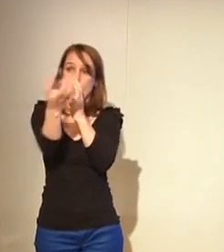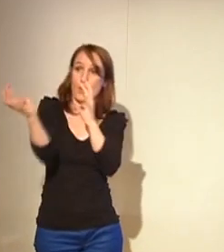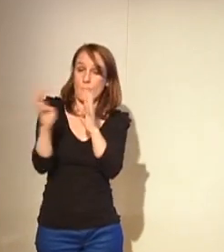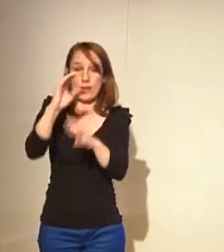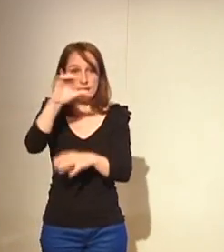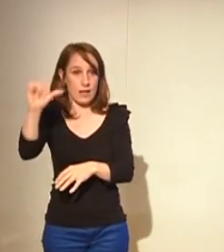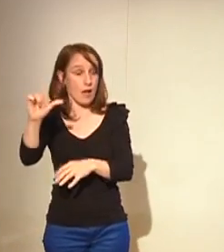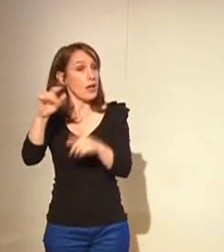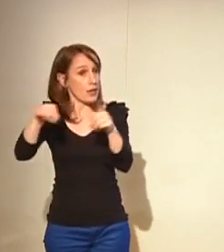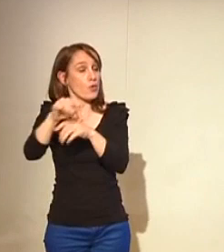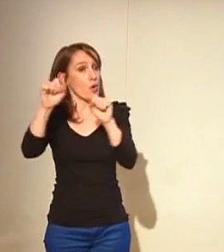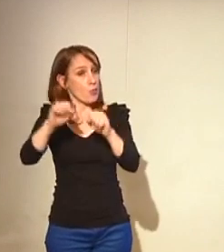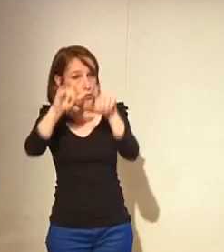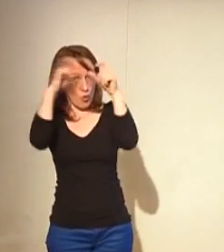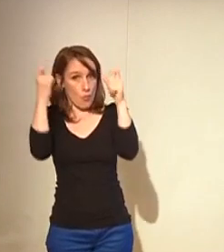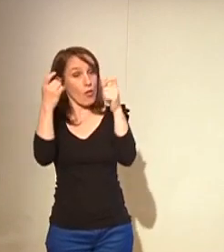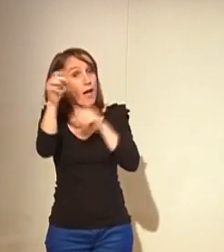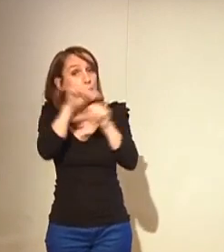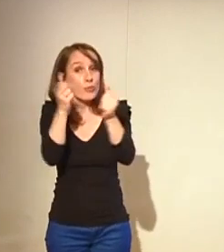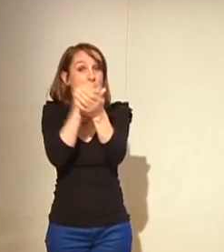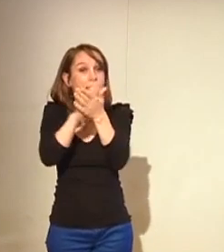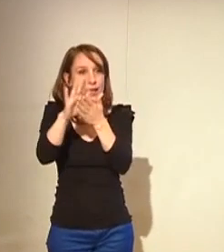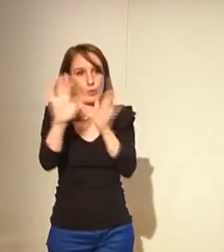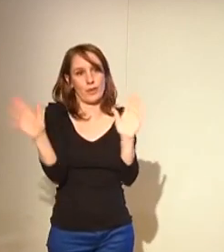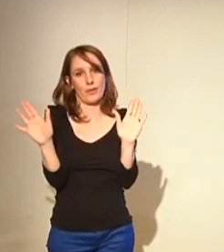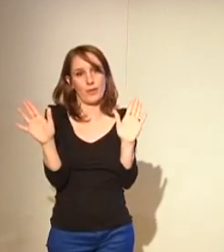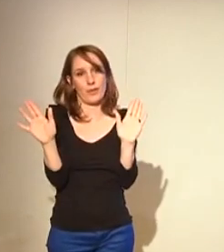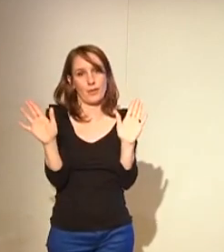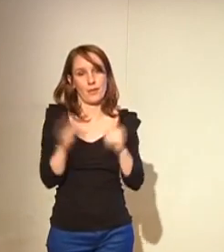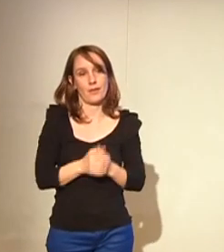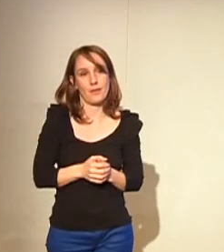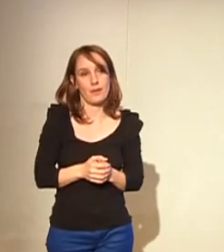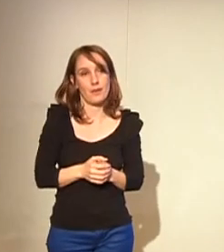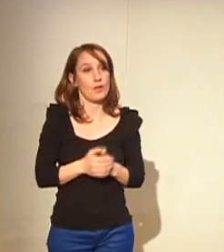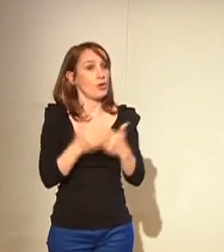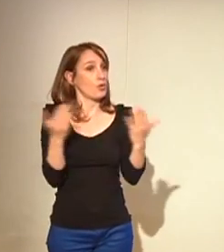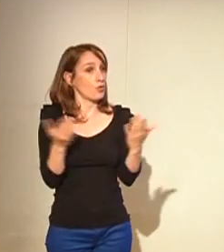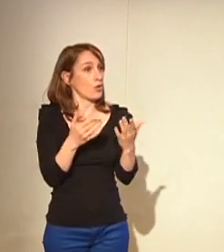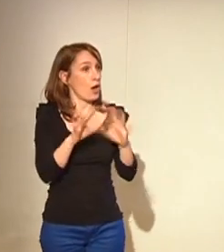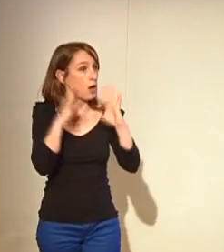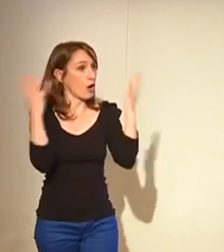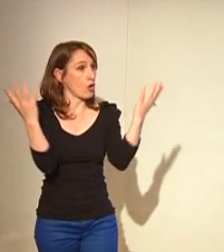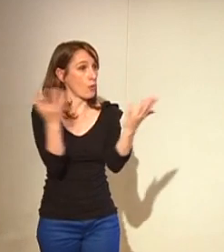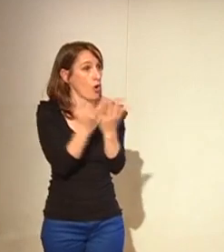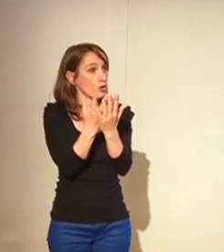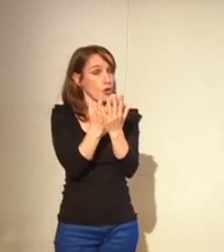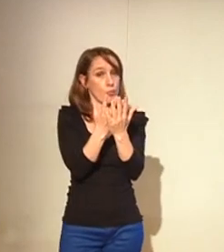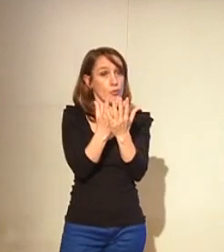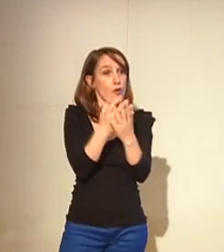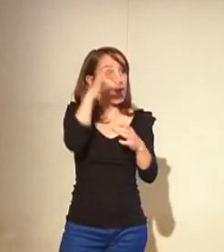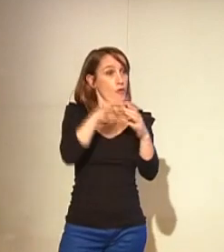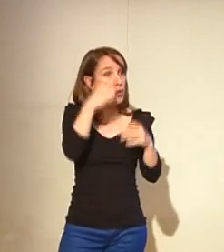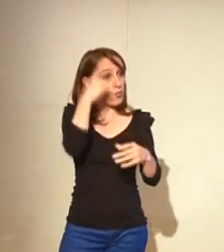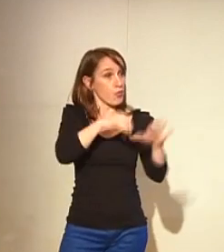pourront exercer ses mandats uniquement à titre gratuit donc je mets au vote l'ensemble de cette délibération qui est